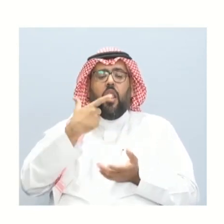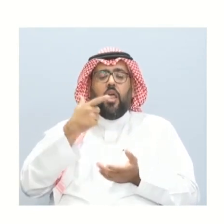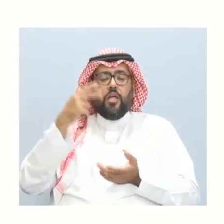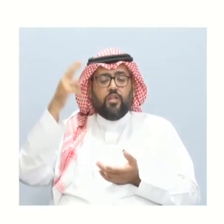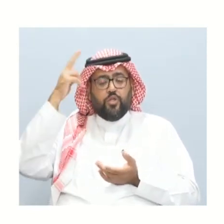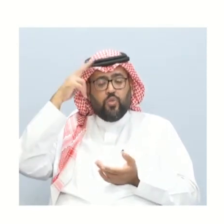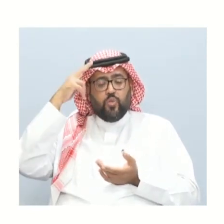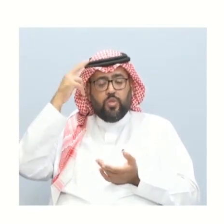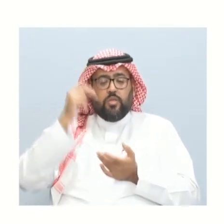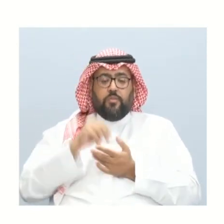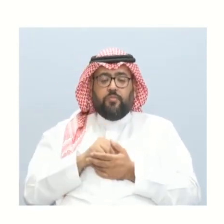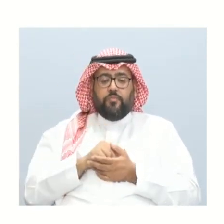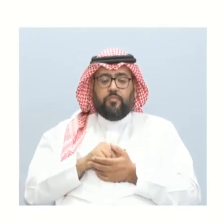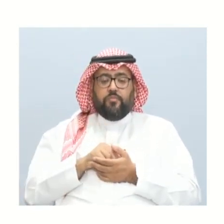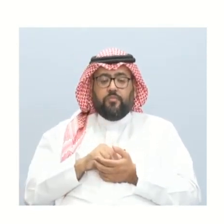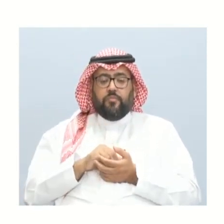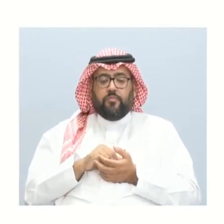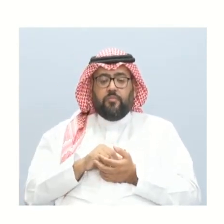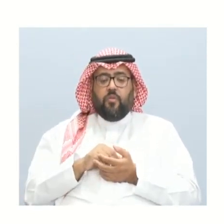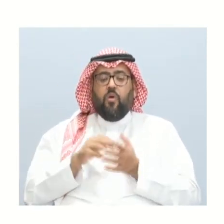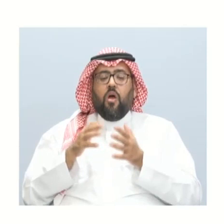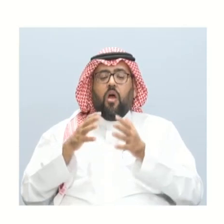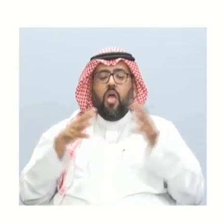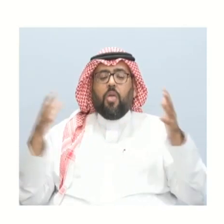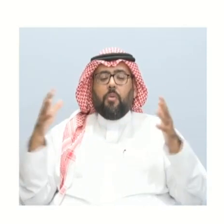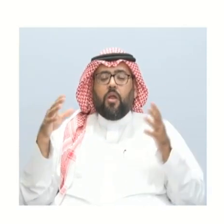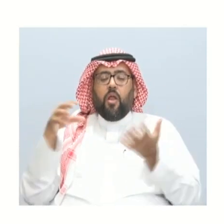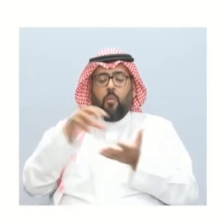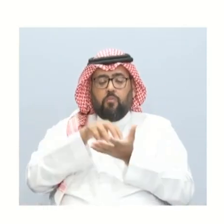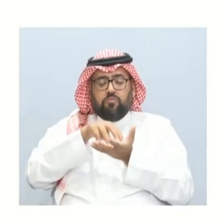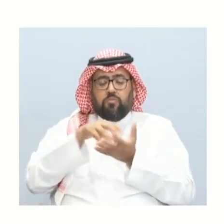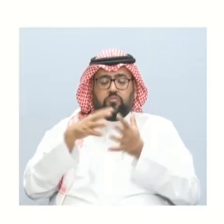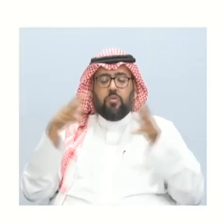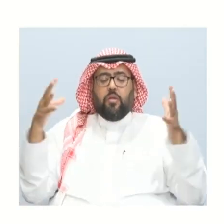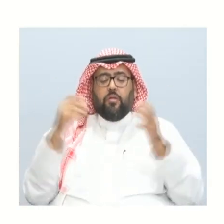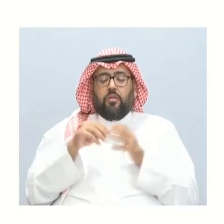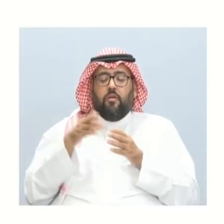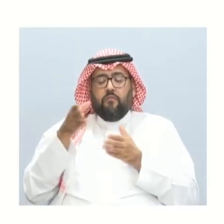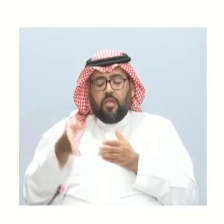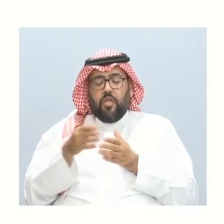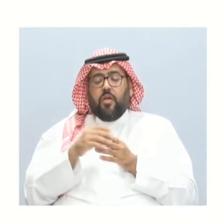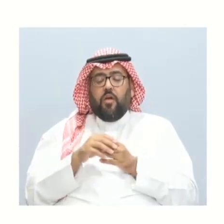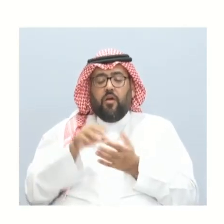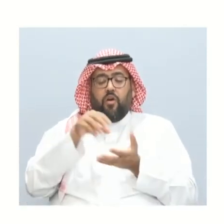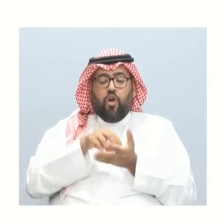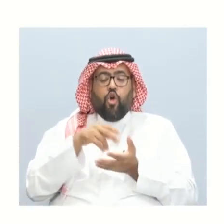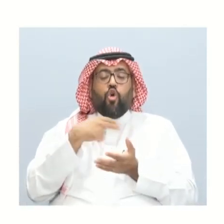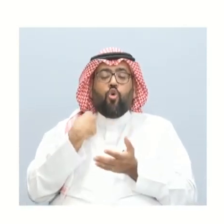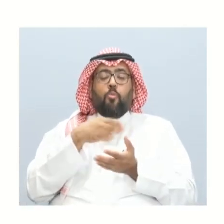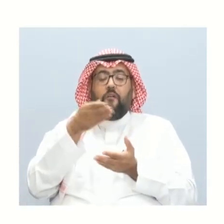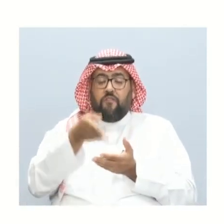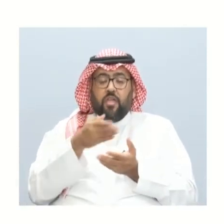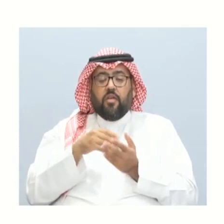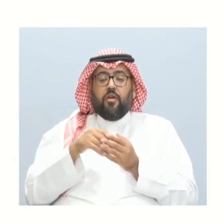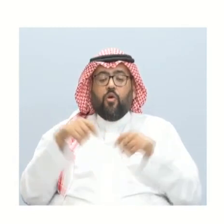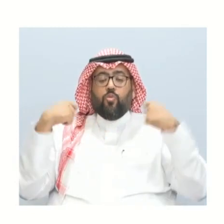السعوديه واكبر مدنها ففيها مقر الحكم